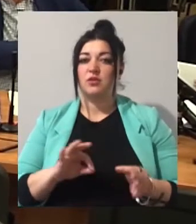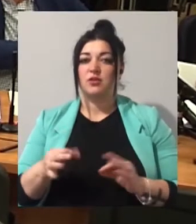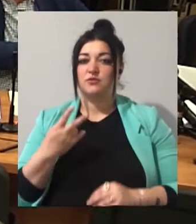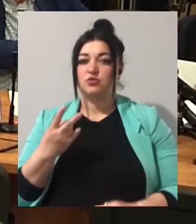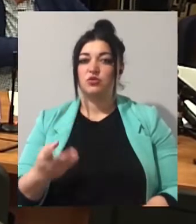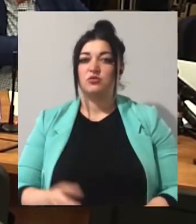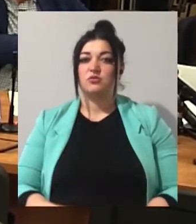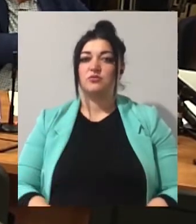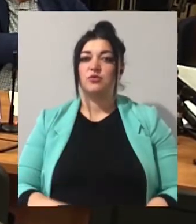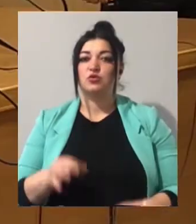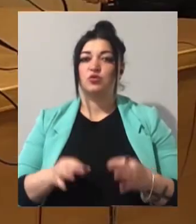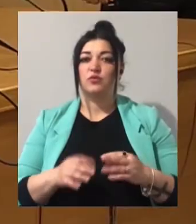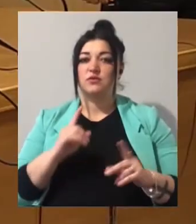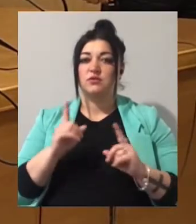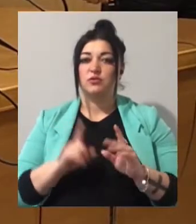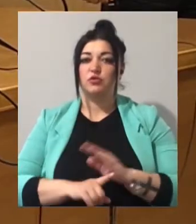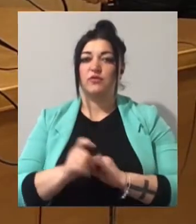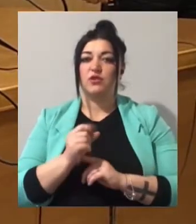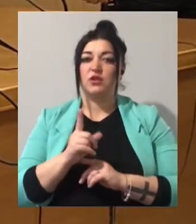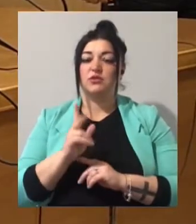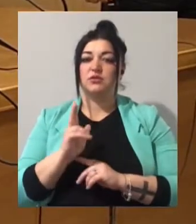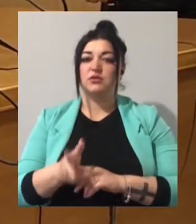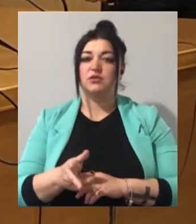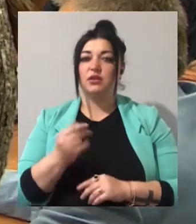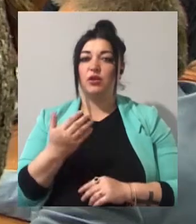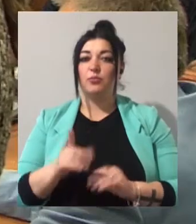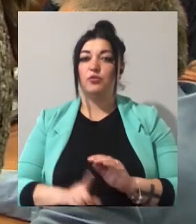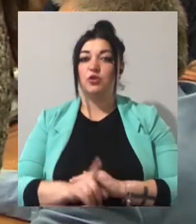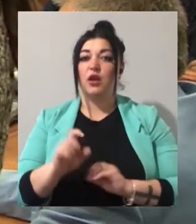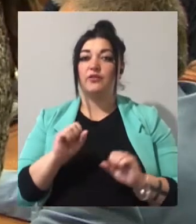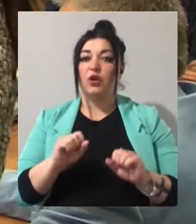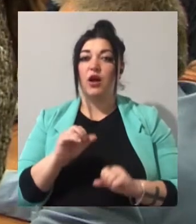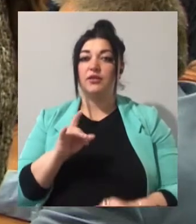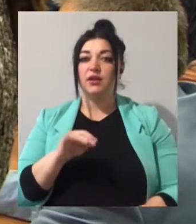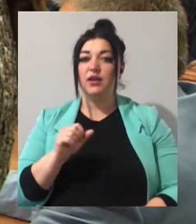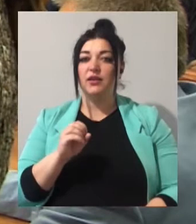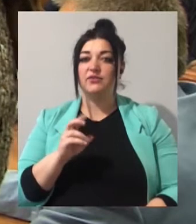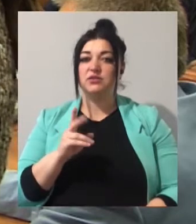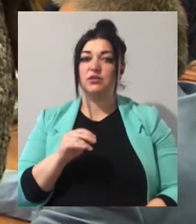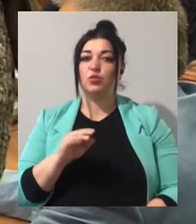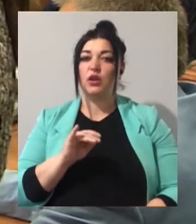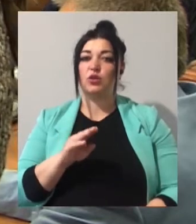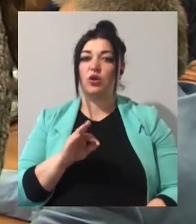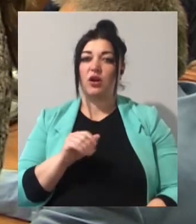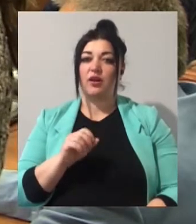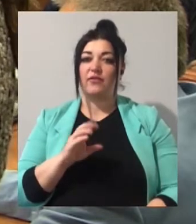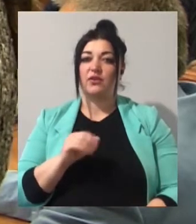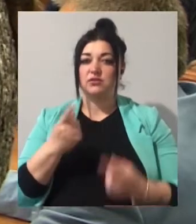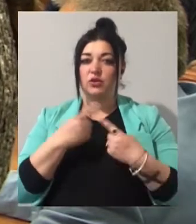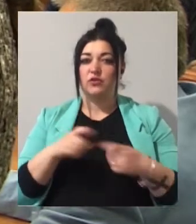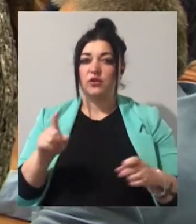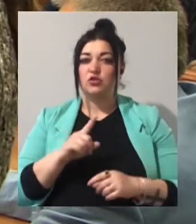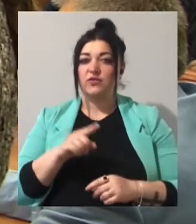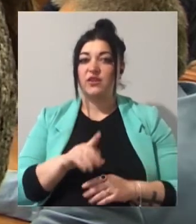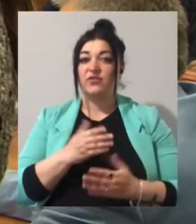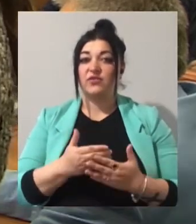Судове засідання почалося об 11:30. На його початку адвокатка Андрія Хаєцького Юлія Токаєва заявила, її підзахисний не переховувався